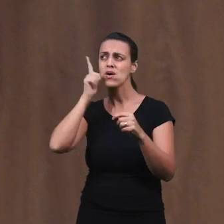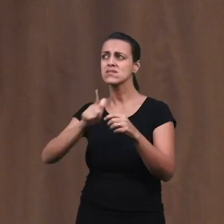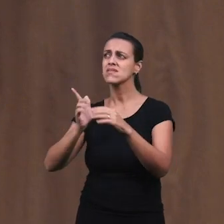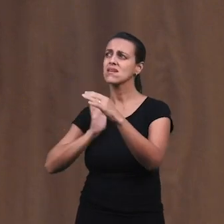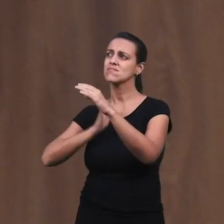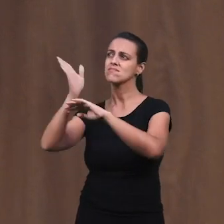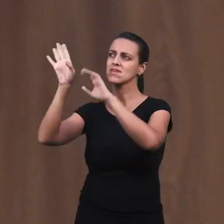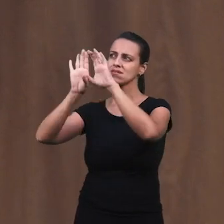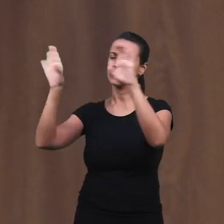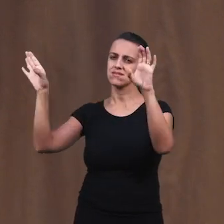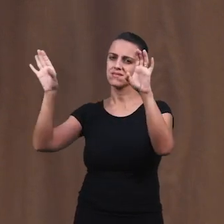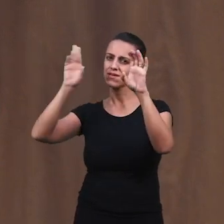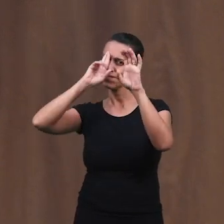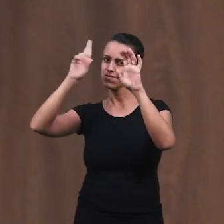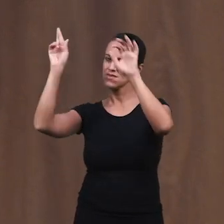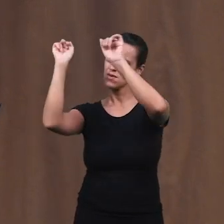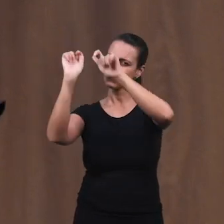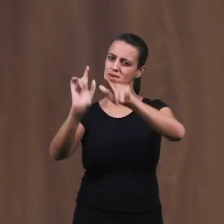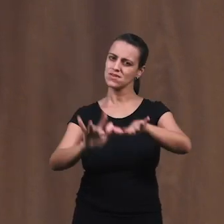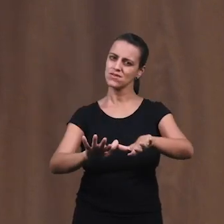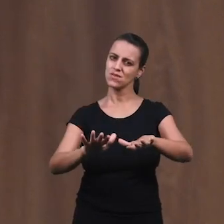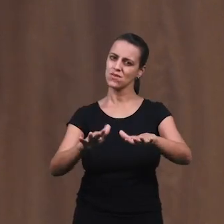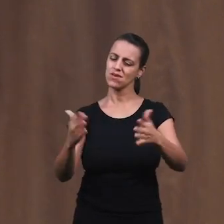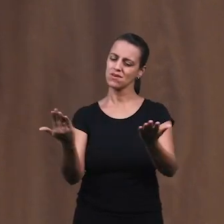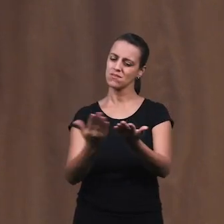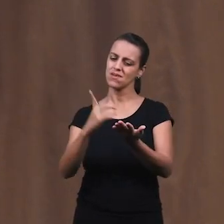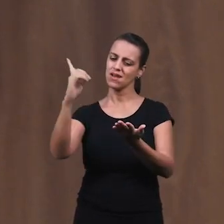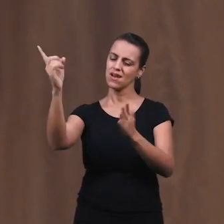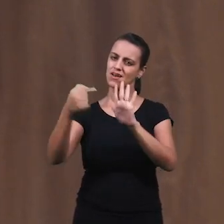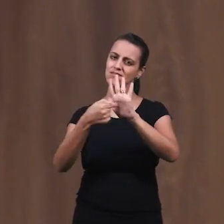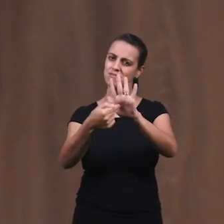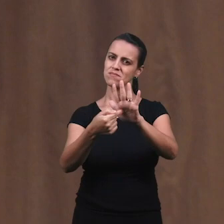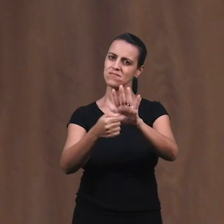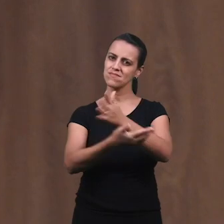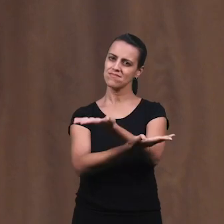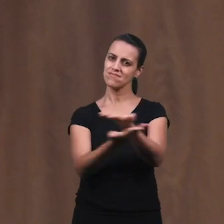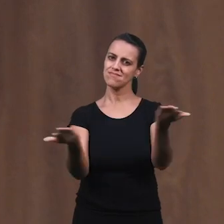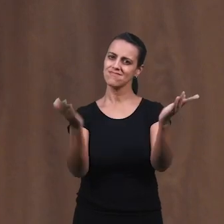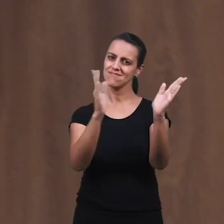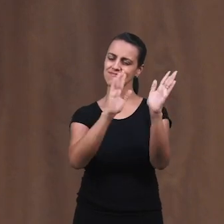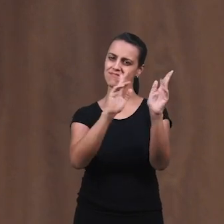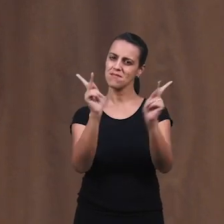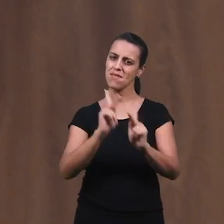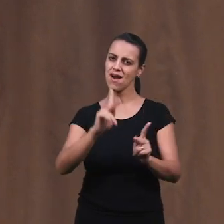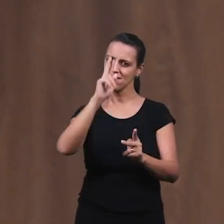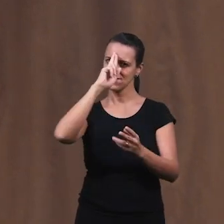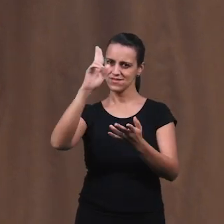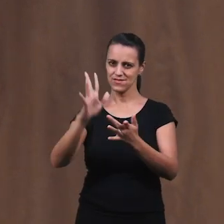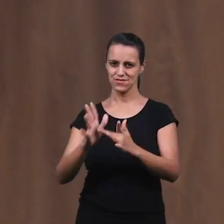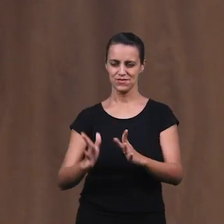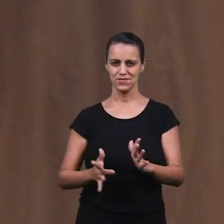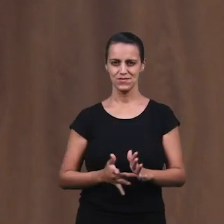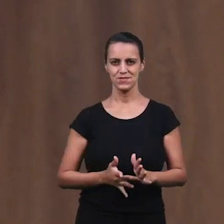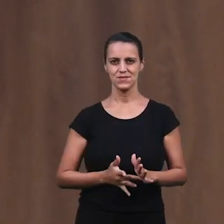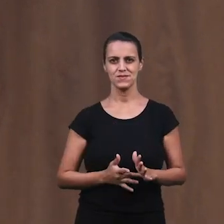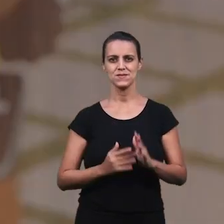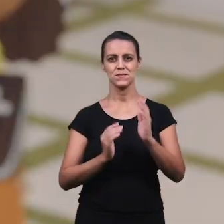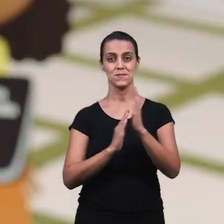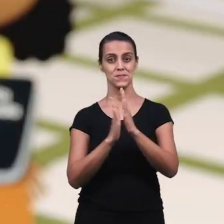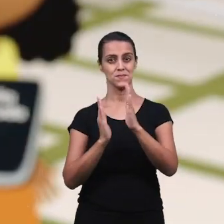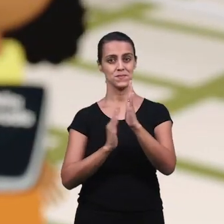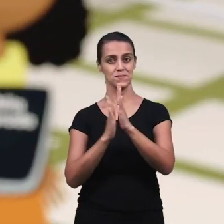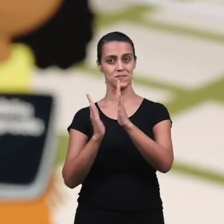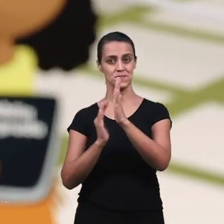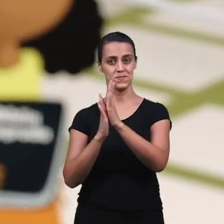à l'éternité. Que le Seigneur nous bénisse avec sa parole. Nous disons au revoir à tous dans la paix du